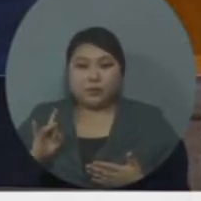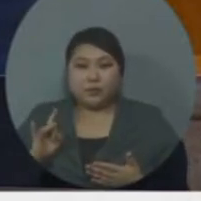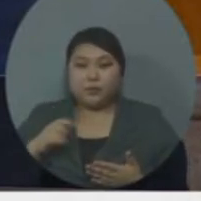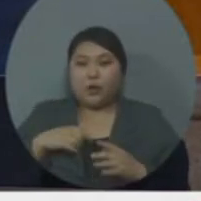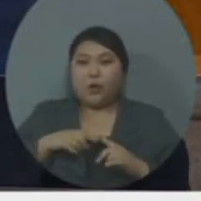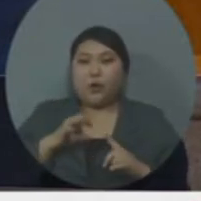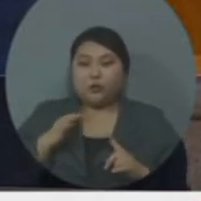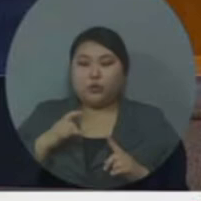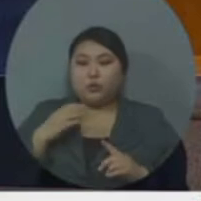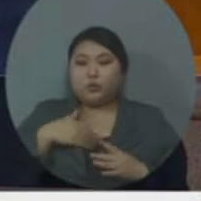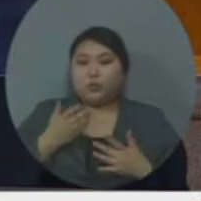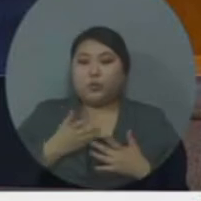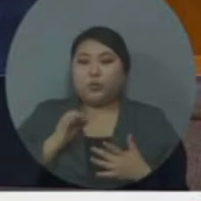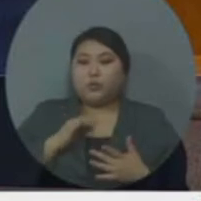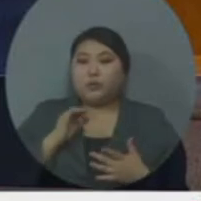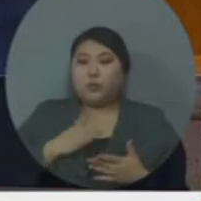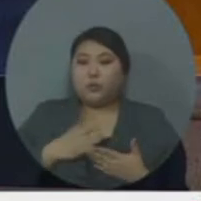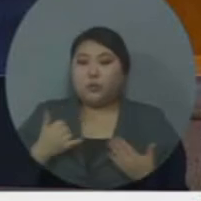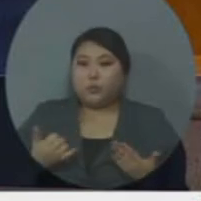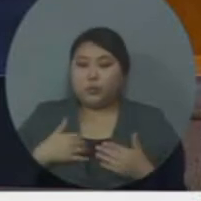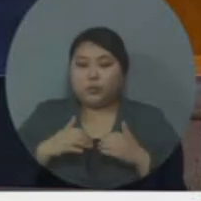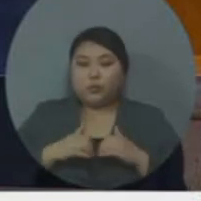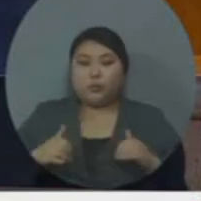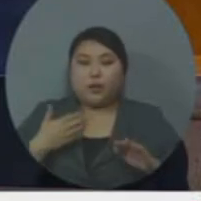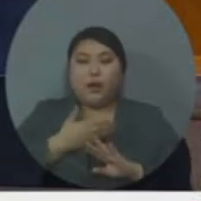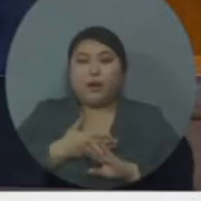дундын бэлчээр байна уу, тусгай хамгаалалтанд одоо